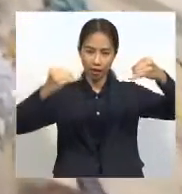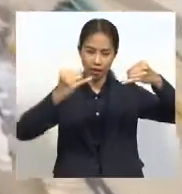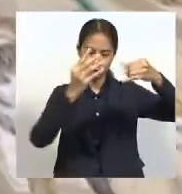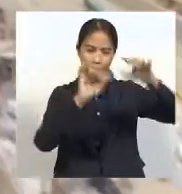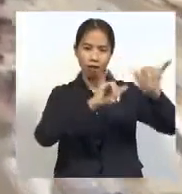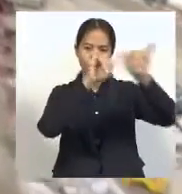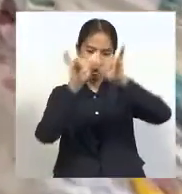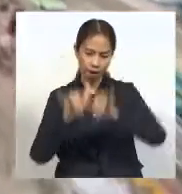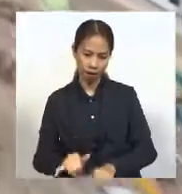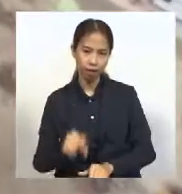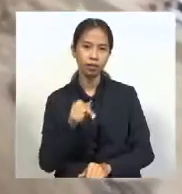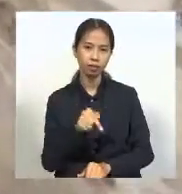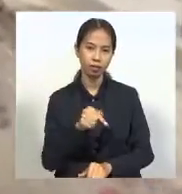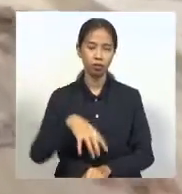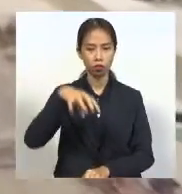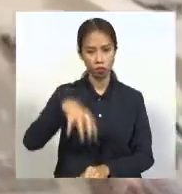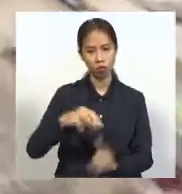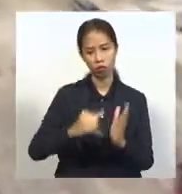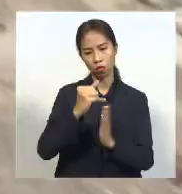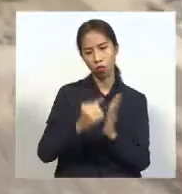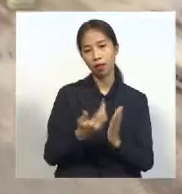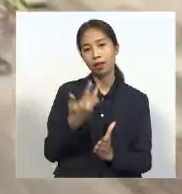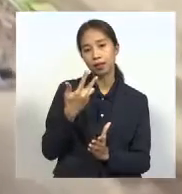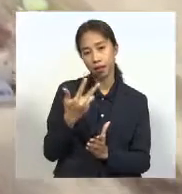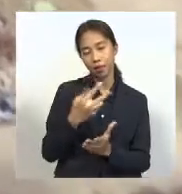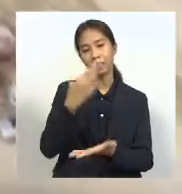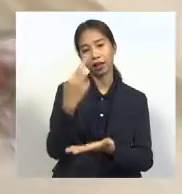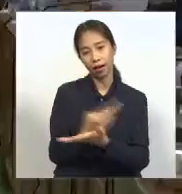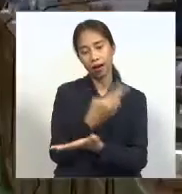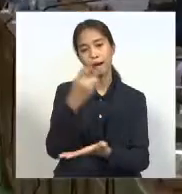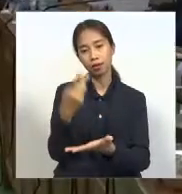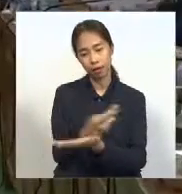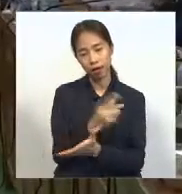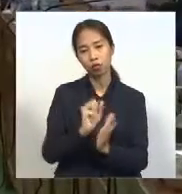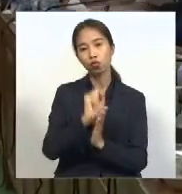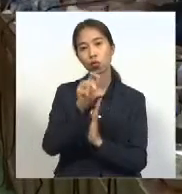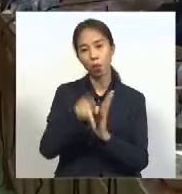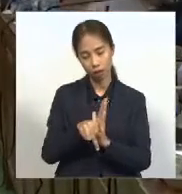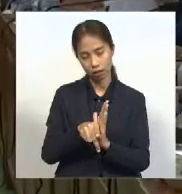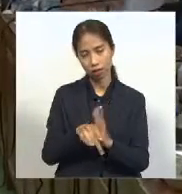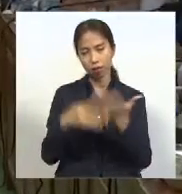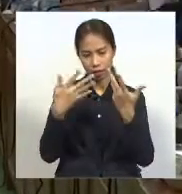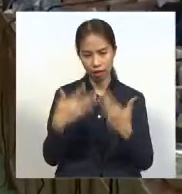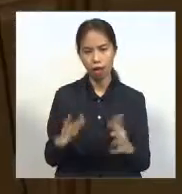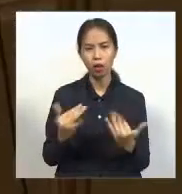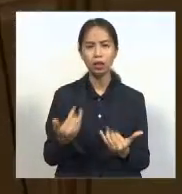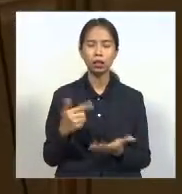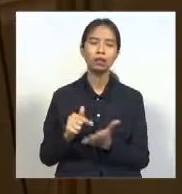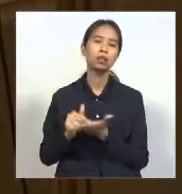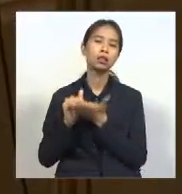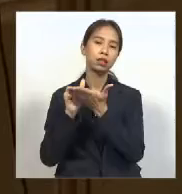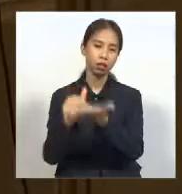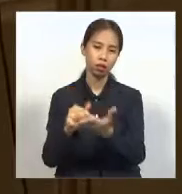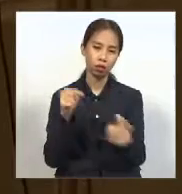ณเขตพื้นที่เมืองเก่าใน3จังหวัดได้แก่ราชบุรีกาญจนบุรีและสุพรรณบุรีพร้อมจะมีการเสน